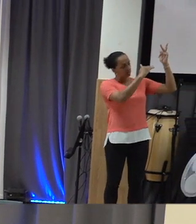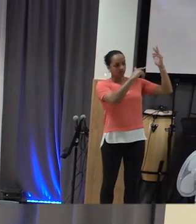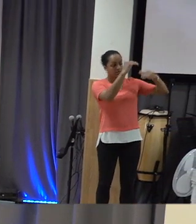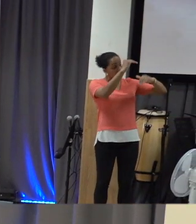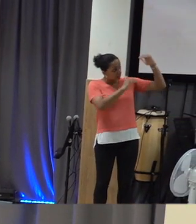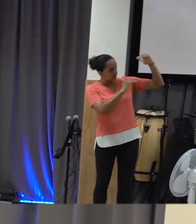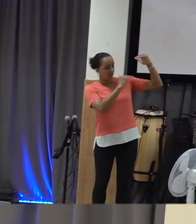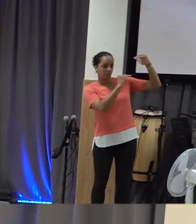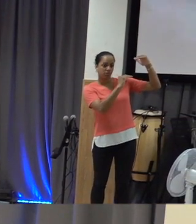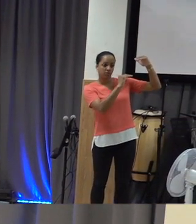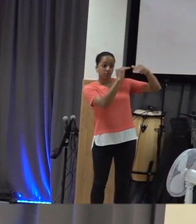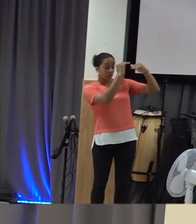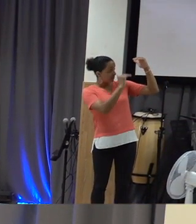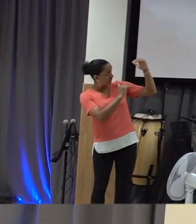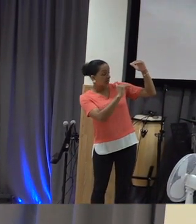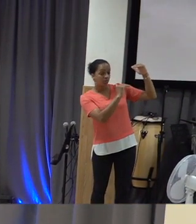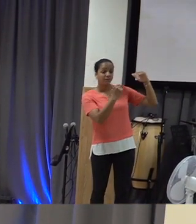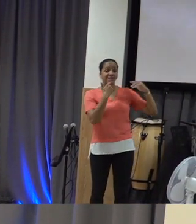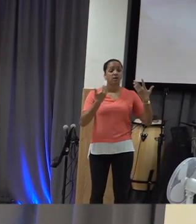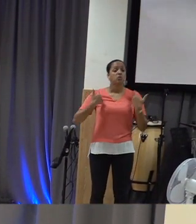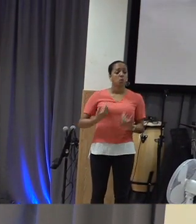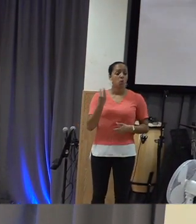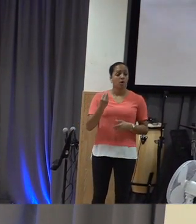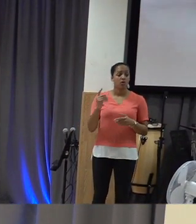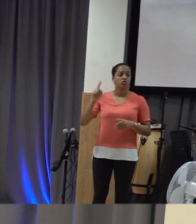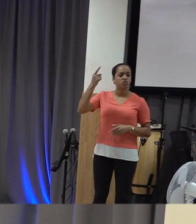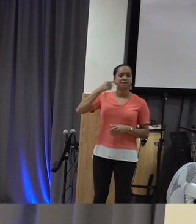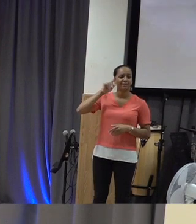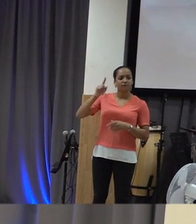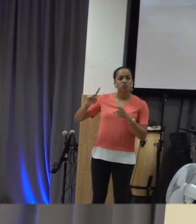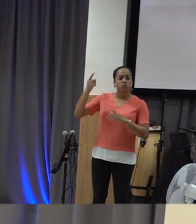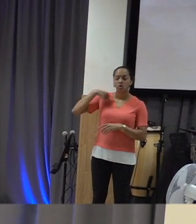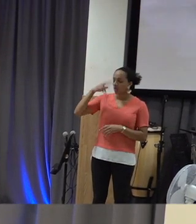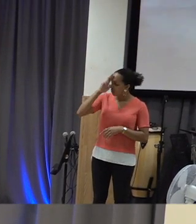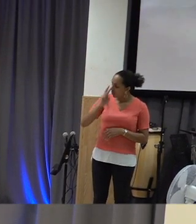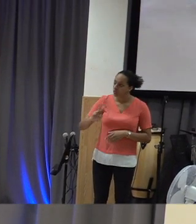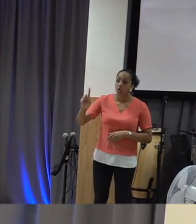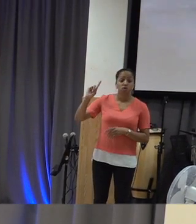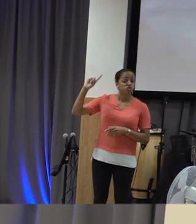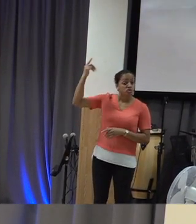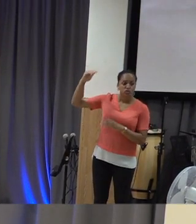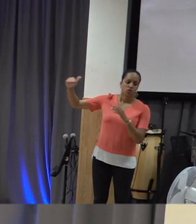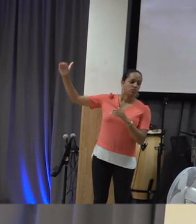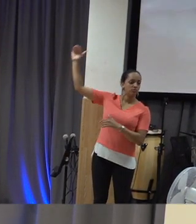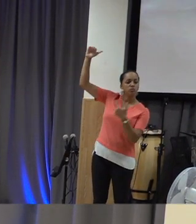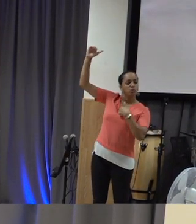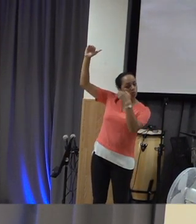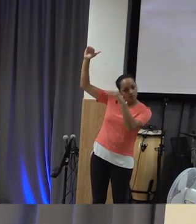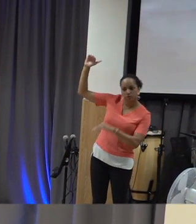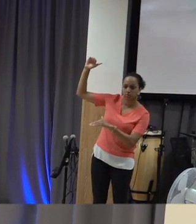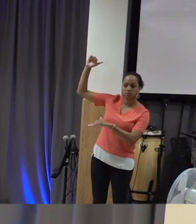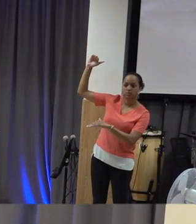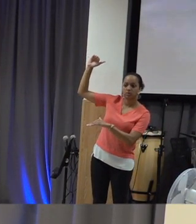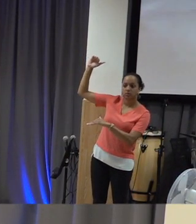qu'enfants de Dieu, nous devons faire preuve d'honneur envers Dieu. Estimer Dieu au-dessus de nous. Nous